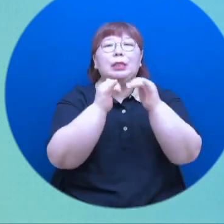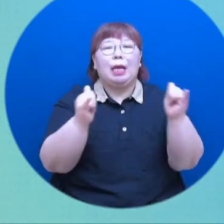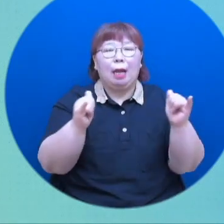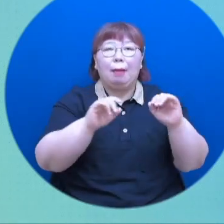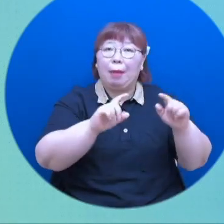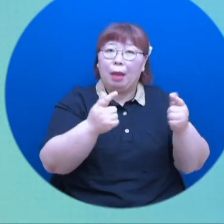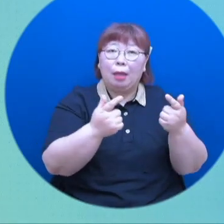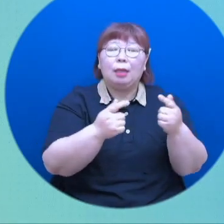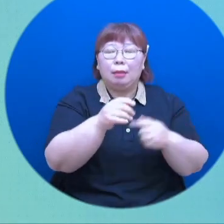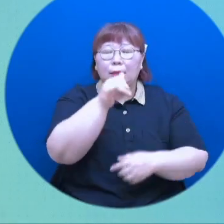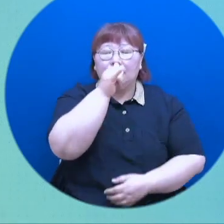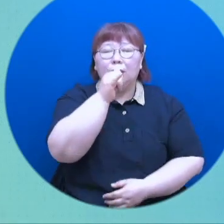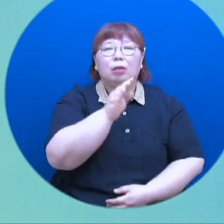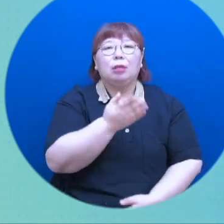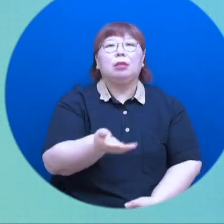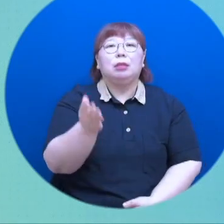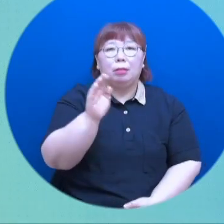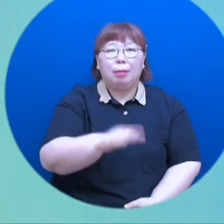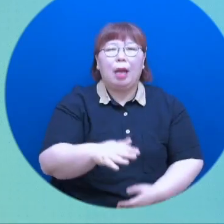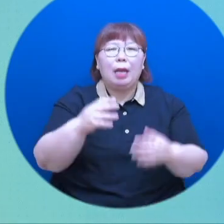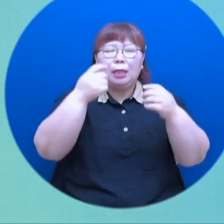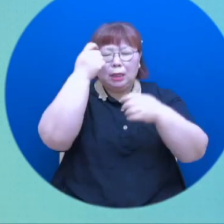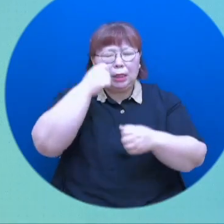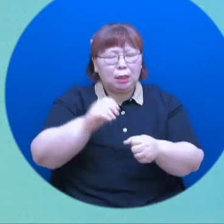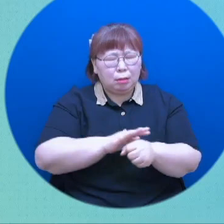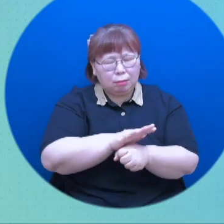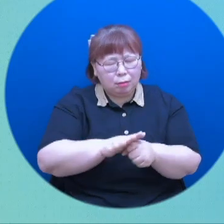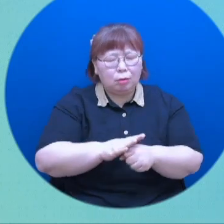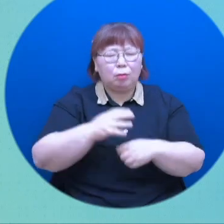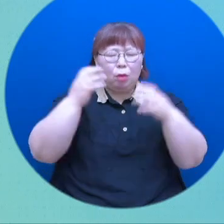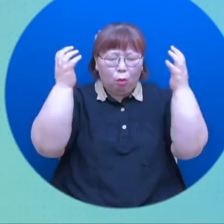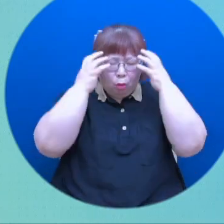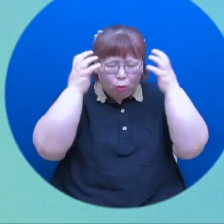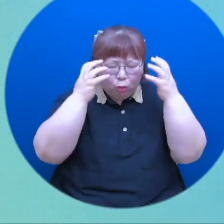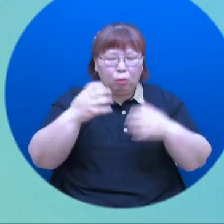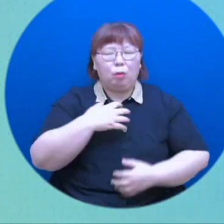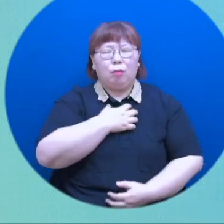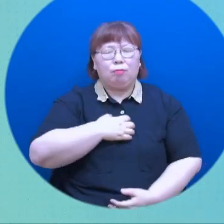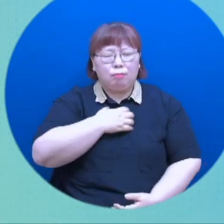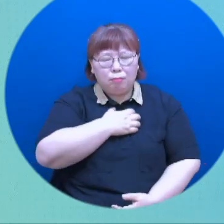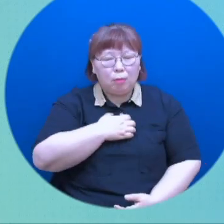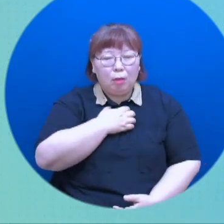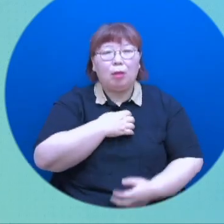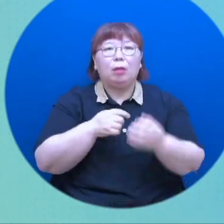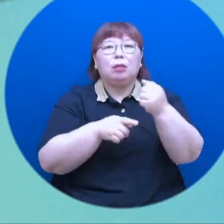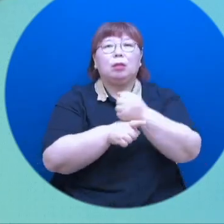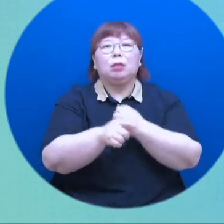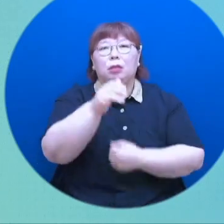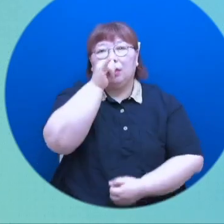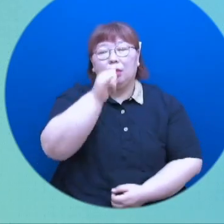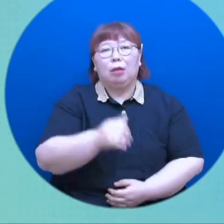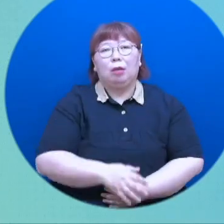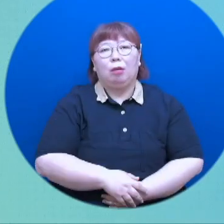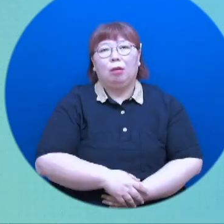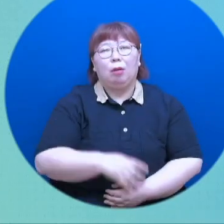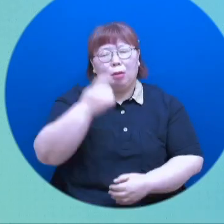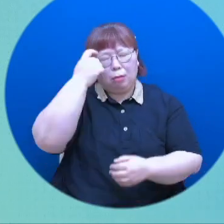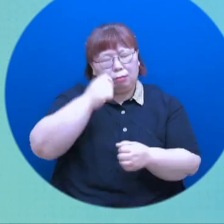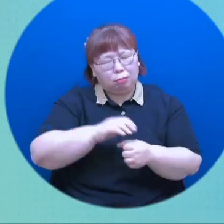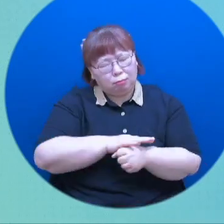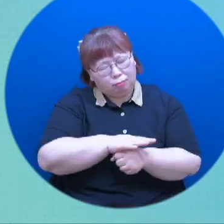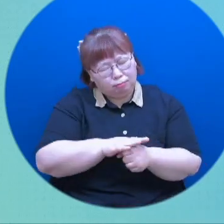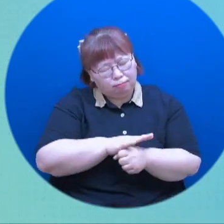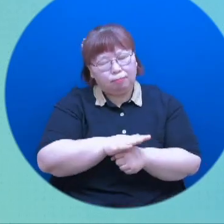단어의 뜻은 슬픔, 고통, 아픔이라는 뜻이에요. 그러니까 슬픔, 아픔,